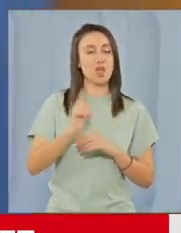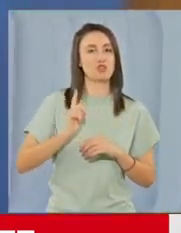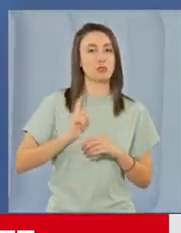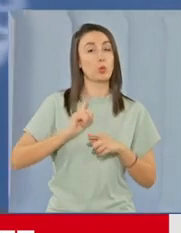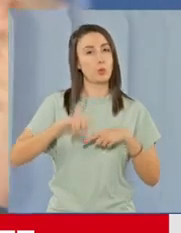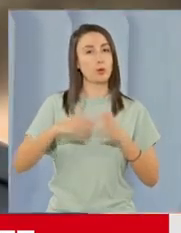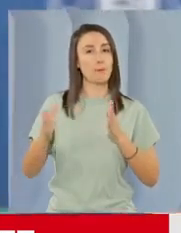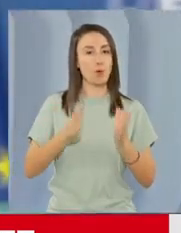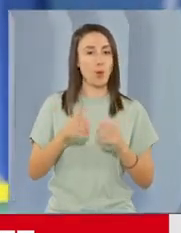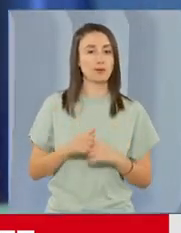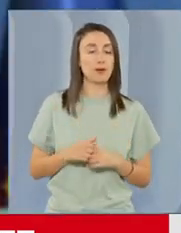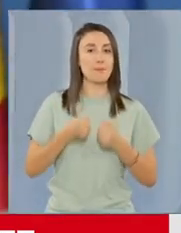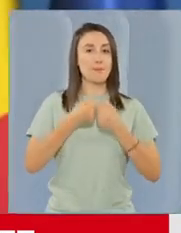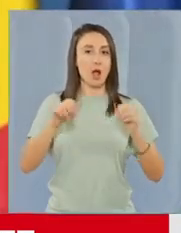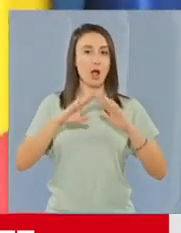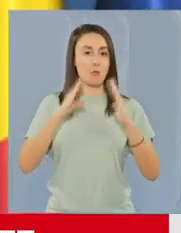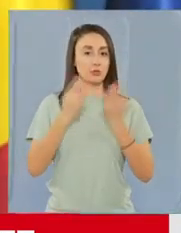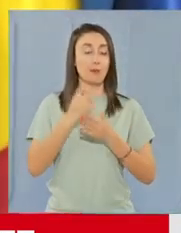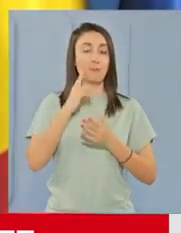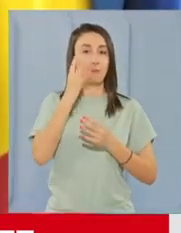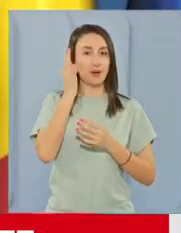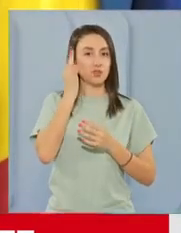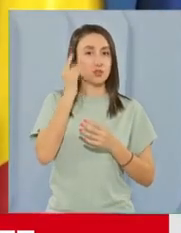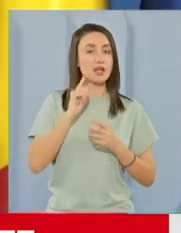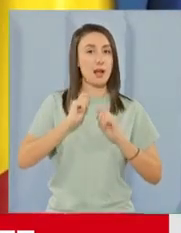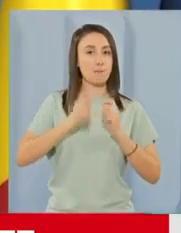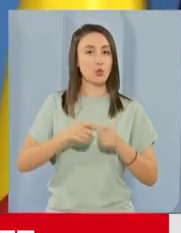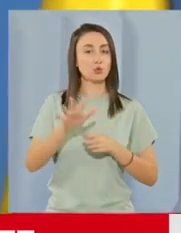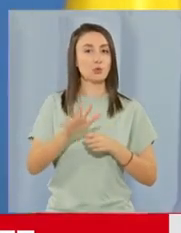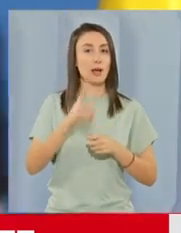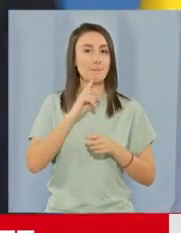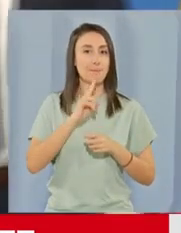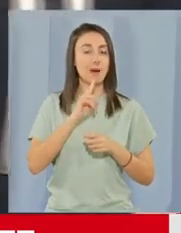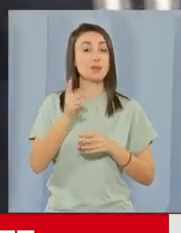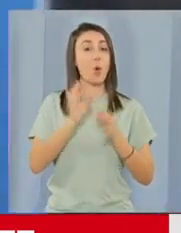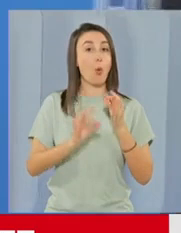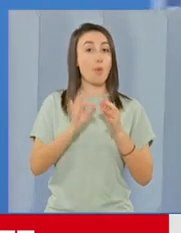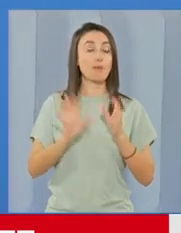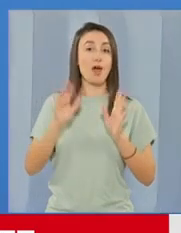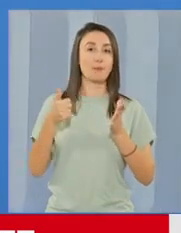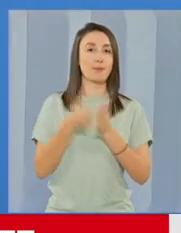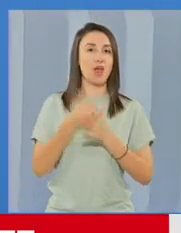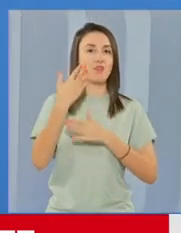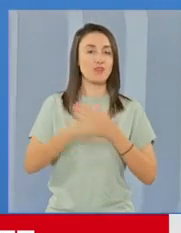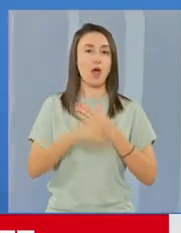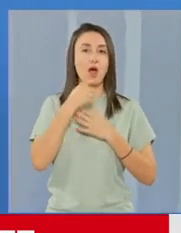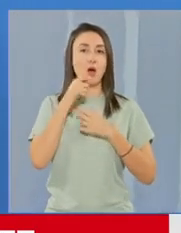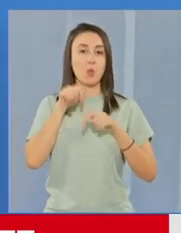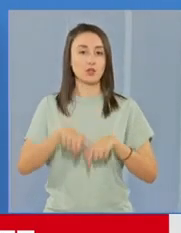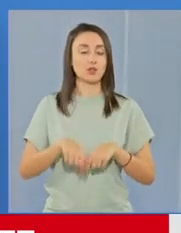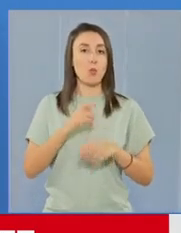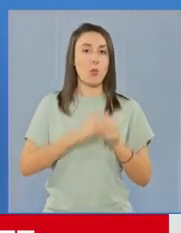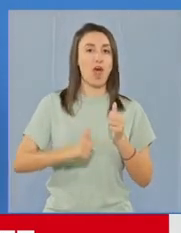perioada următoare. Banca Mondială previzionează în raportul său publicat marți că economia românească va avea până la finele acestui an un avans